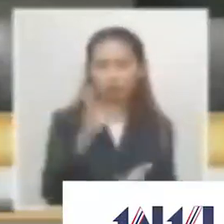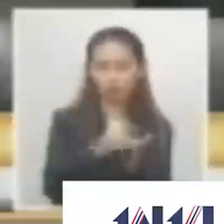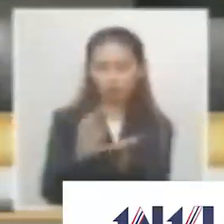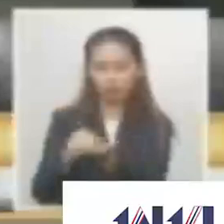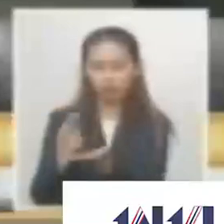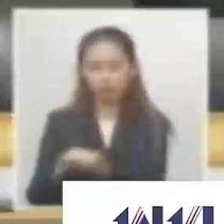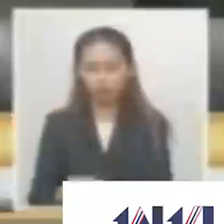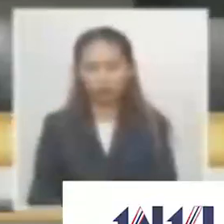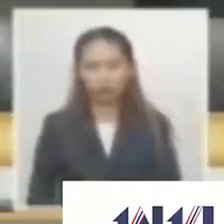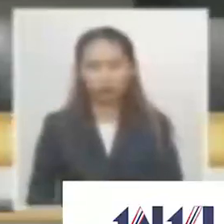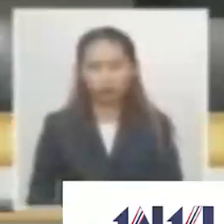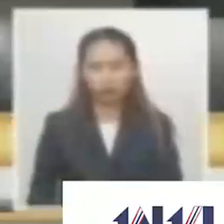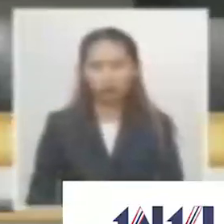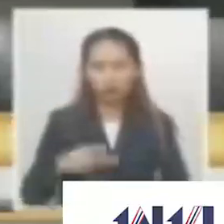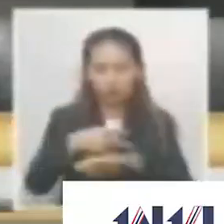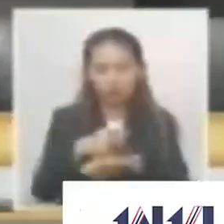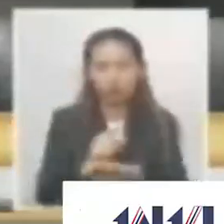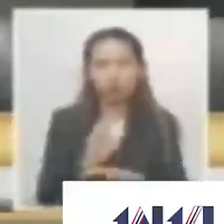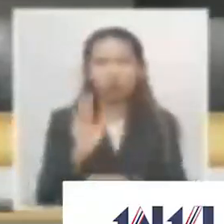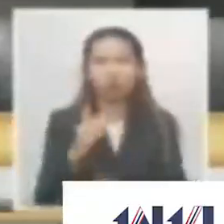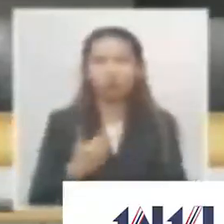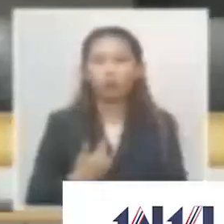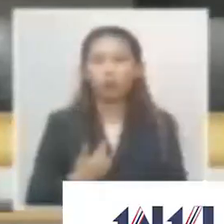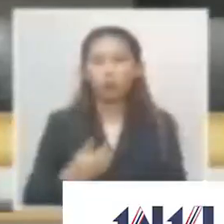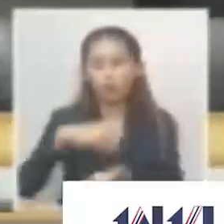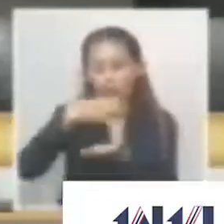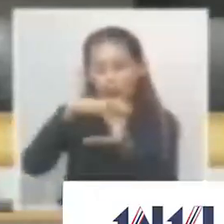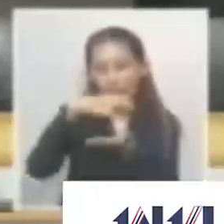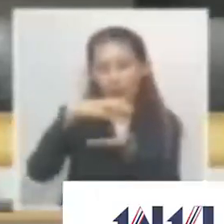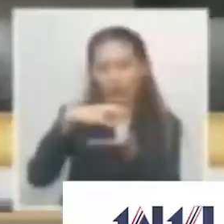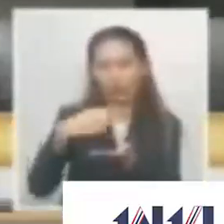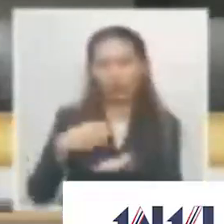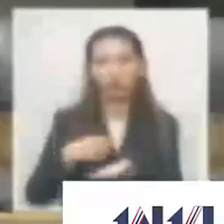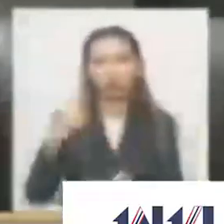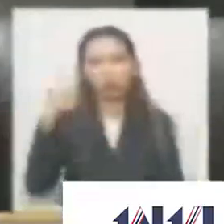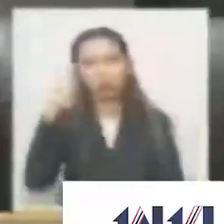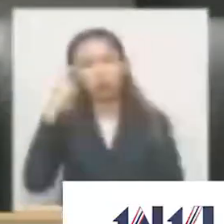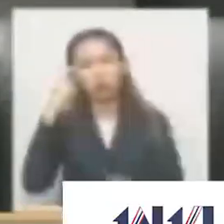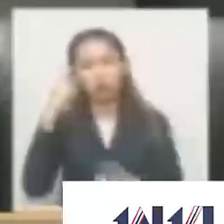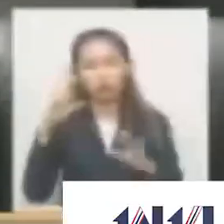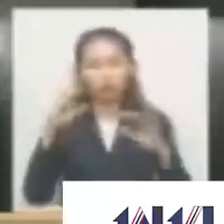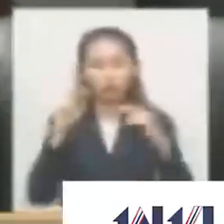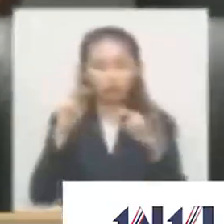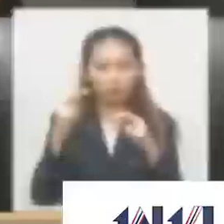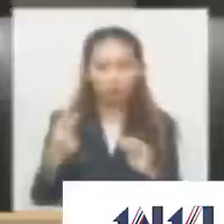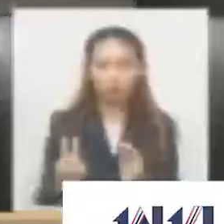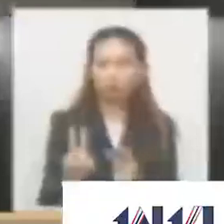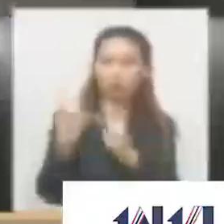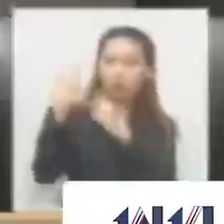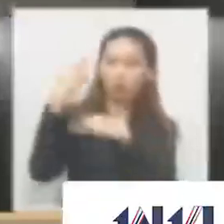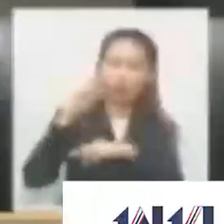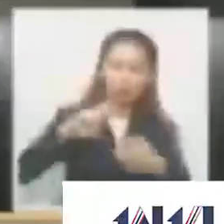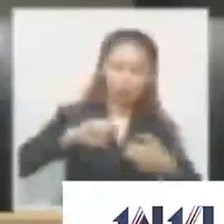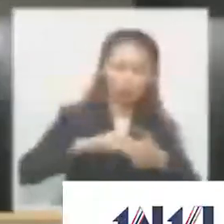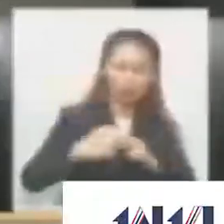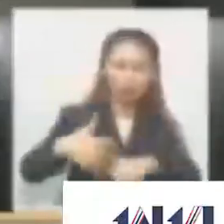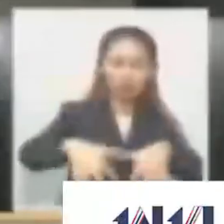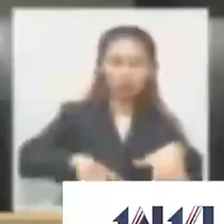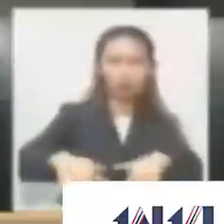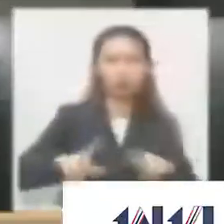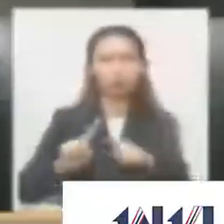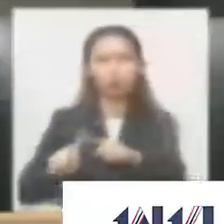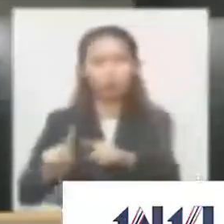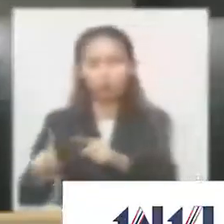านประธานสภาครับที่ผมกราบเรียนมาครับผมมองจากปัญหาบ้านๆจริงๆครับแล้วผมมองทุกครั้งที่รัฐบ